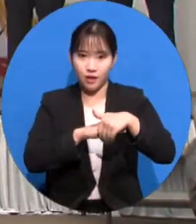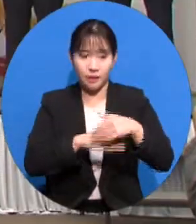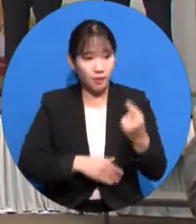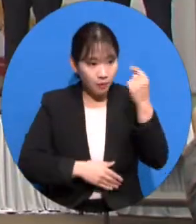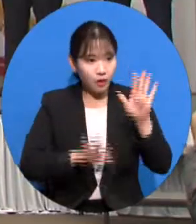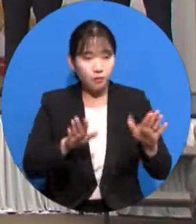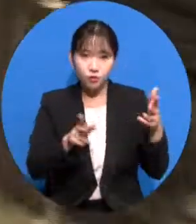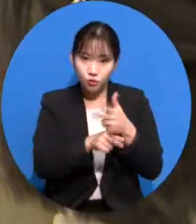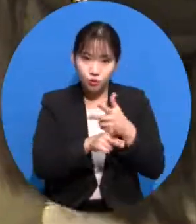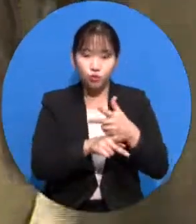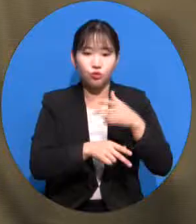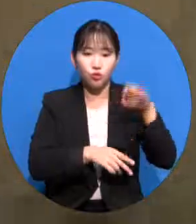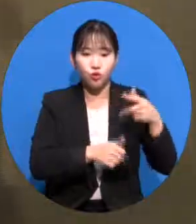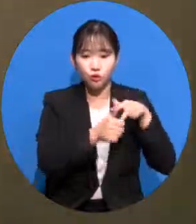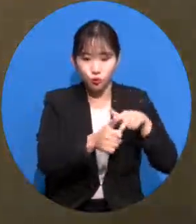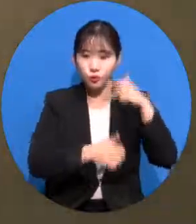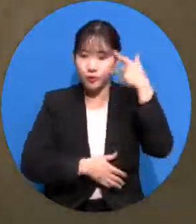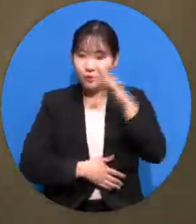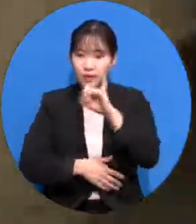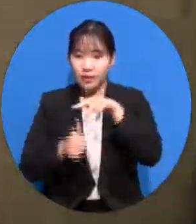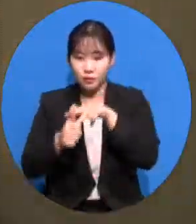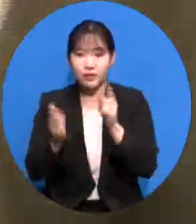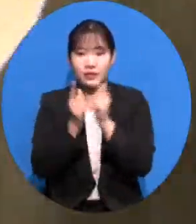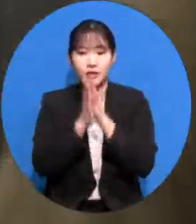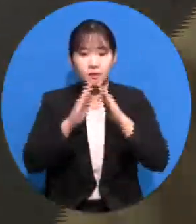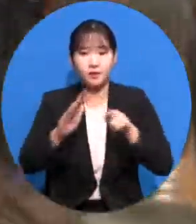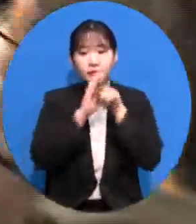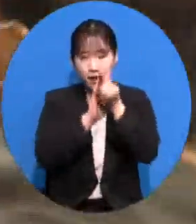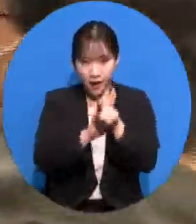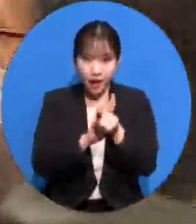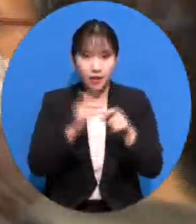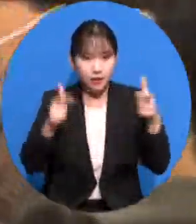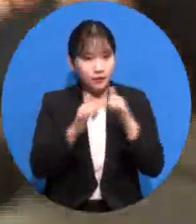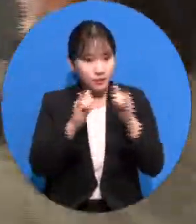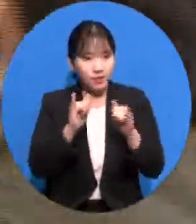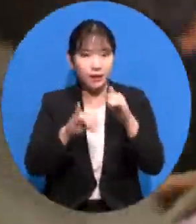주말에는 윤석열 후보가, 다음 주에는 이재명 후보가 직접 전남을 찾아 지역